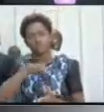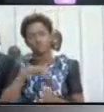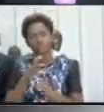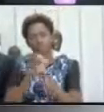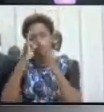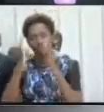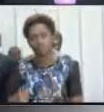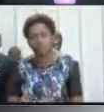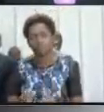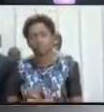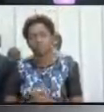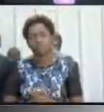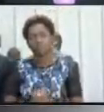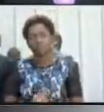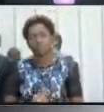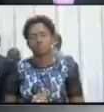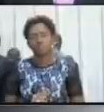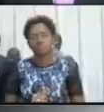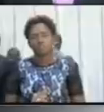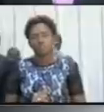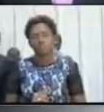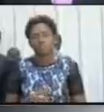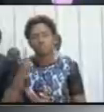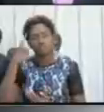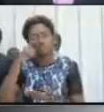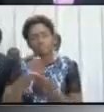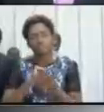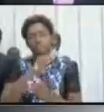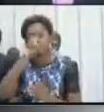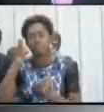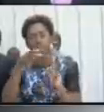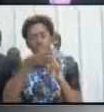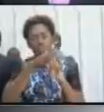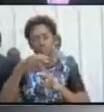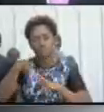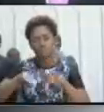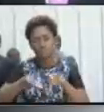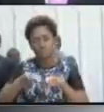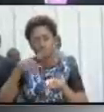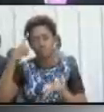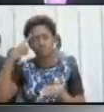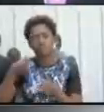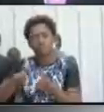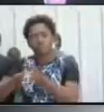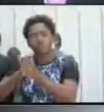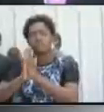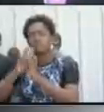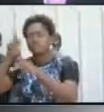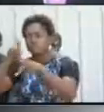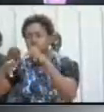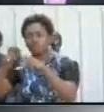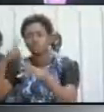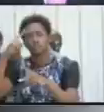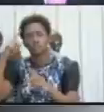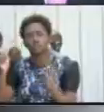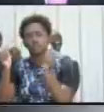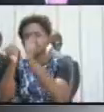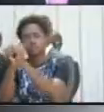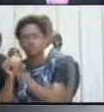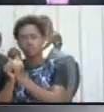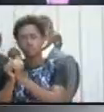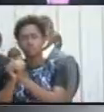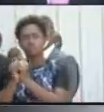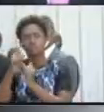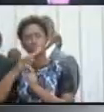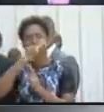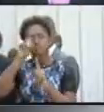décision pour que lors d'un kidnapping qui fait, pour nous demander population pour l'accompagner nous,